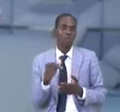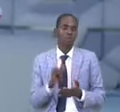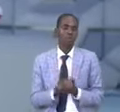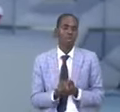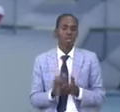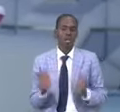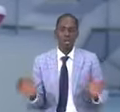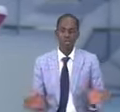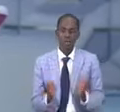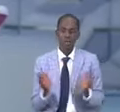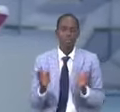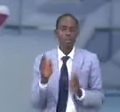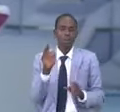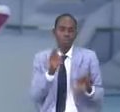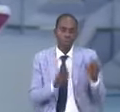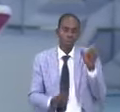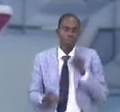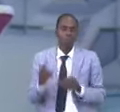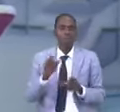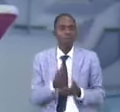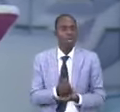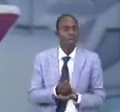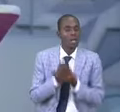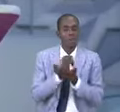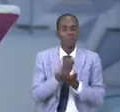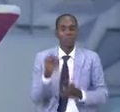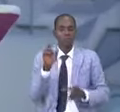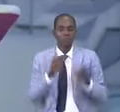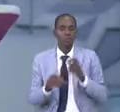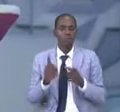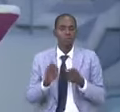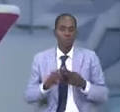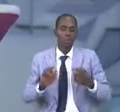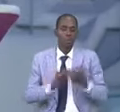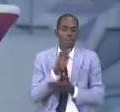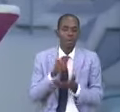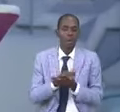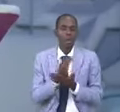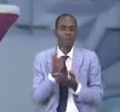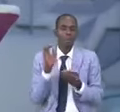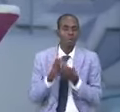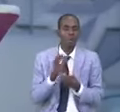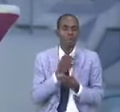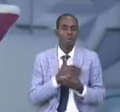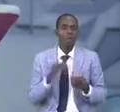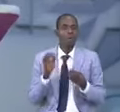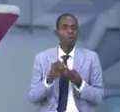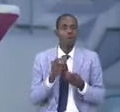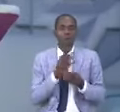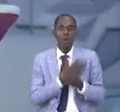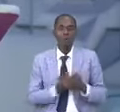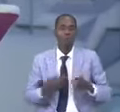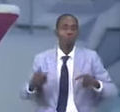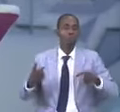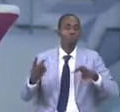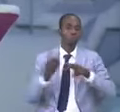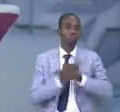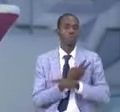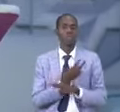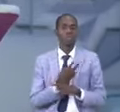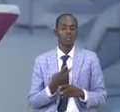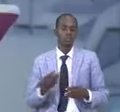et même il aide les gens à prendre plus de femmes à multiplier les femmes et à remplir la